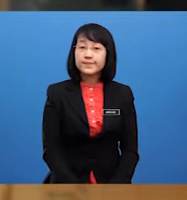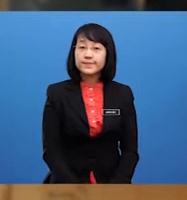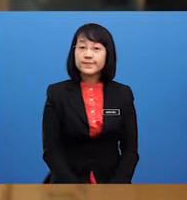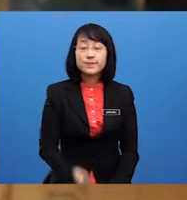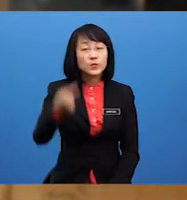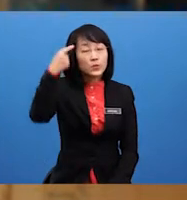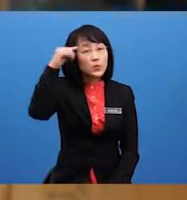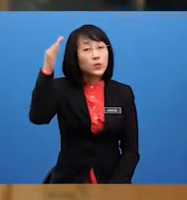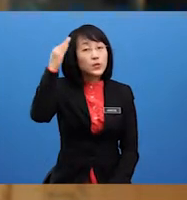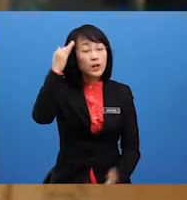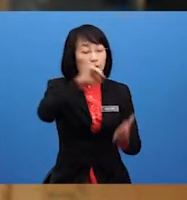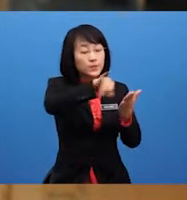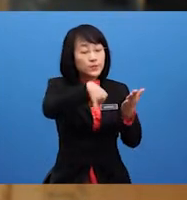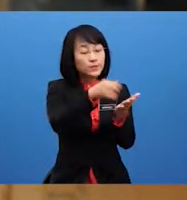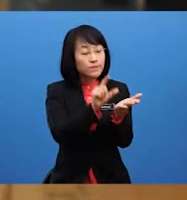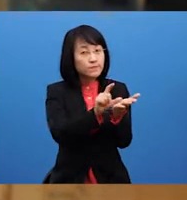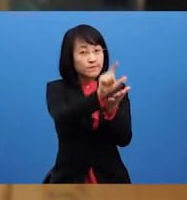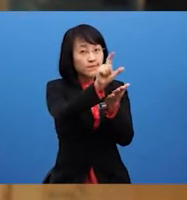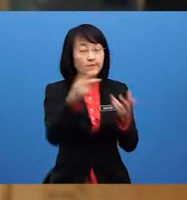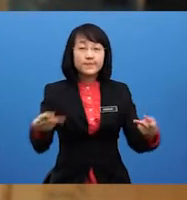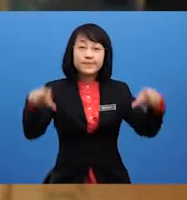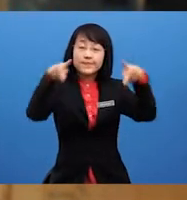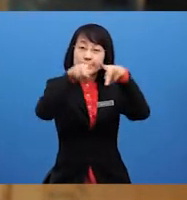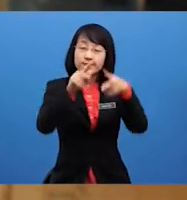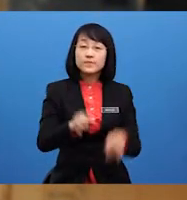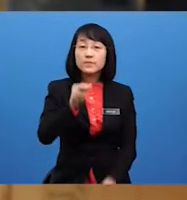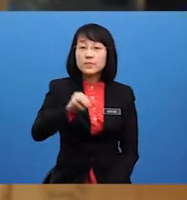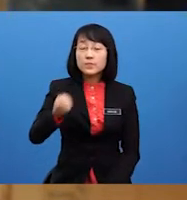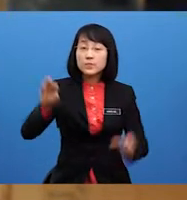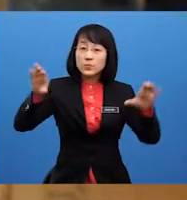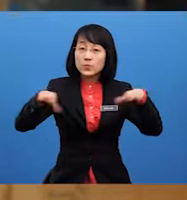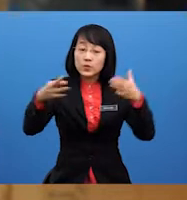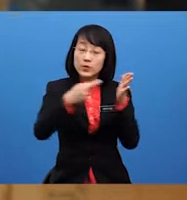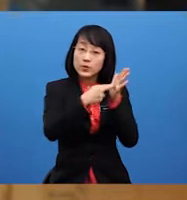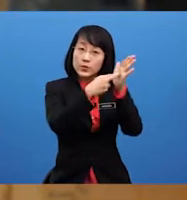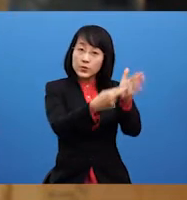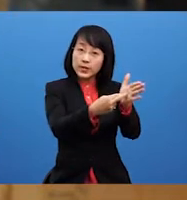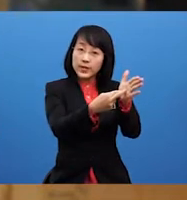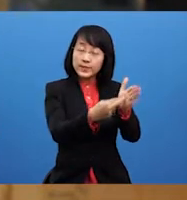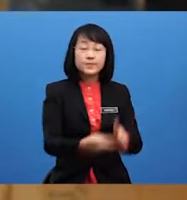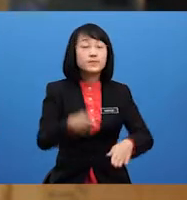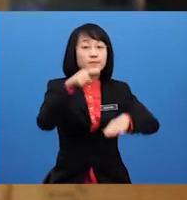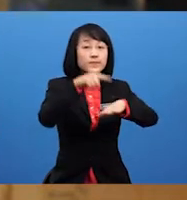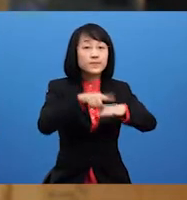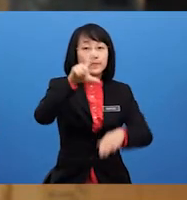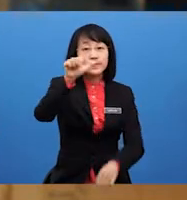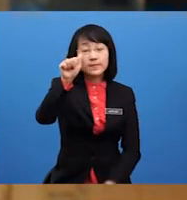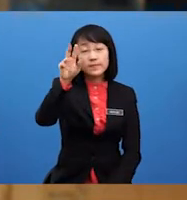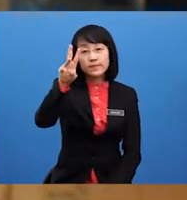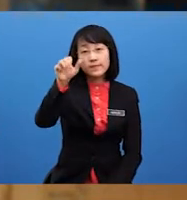mengetahui jumlah kalori yang diperlukan, murid-murid boleh membuat rujukan di laman